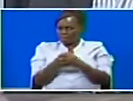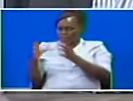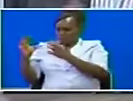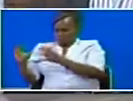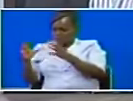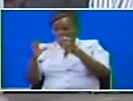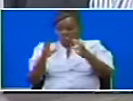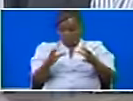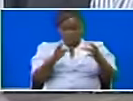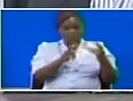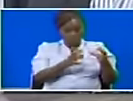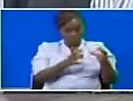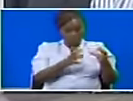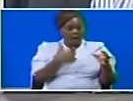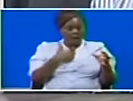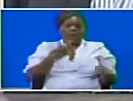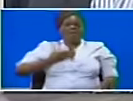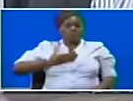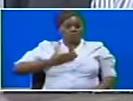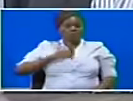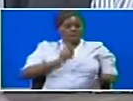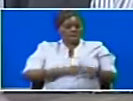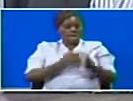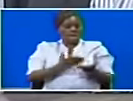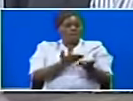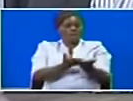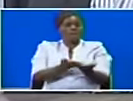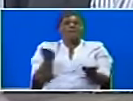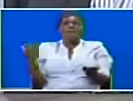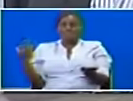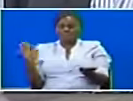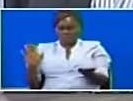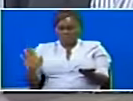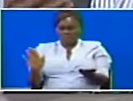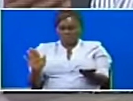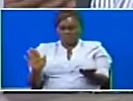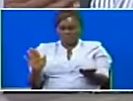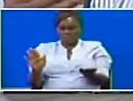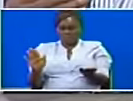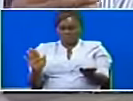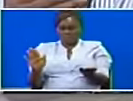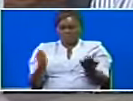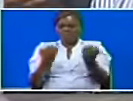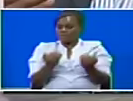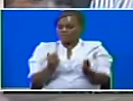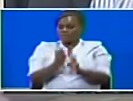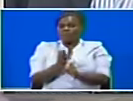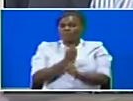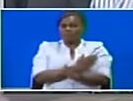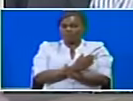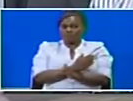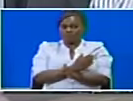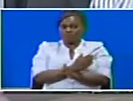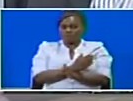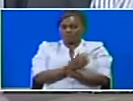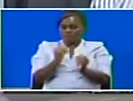Kila chama ina wakati wake wa kuwasilisha makaratasi, na yatakikana kabla ya ile tarehe walikuwa wameshatoa